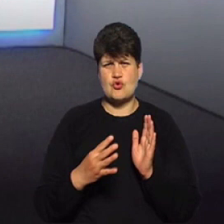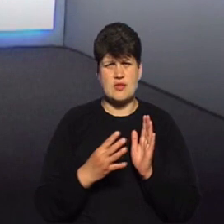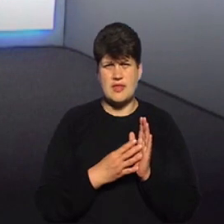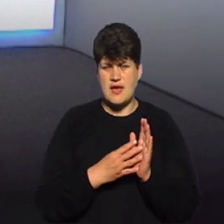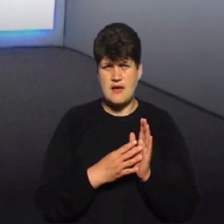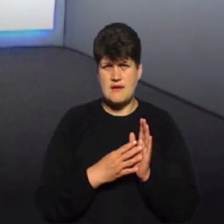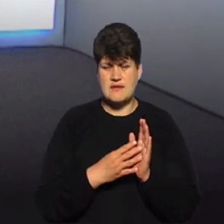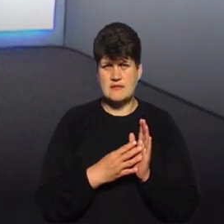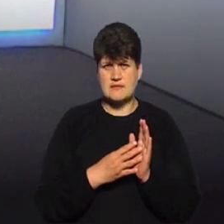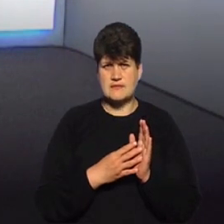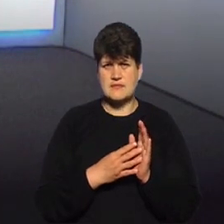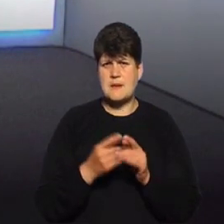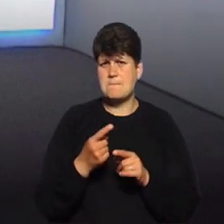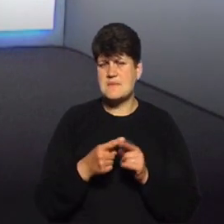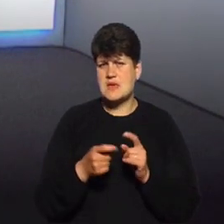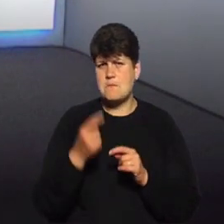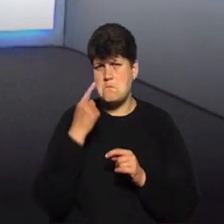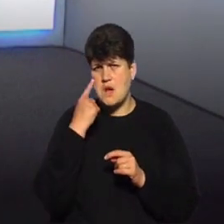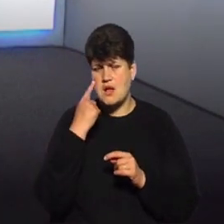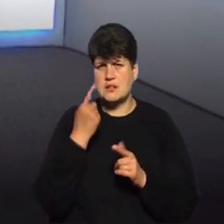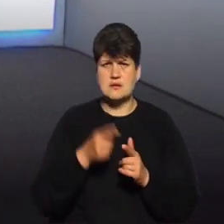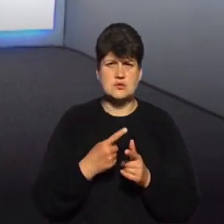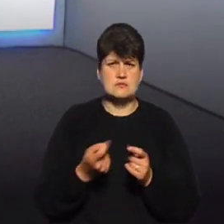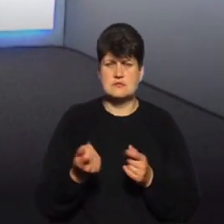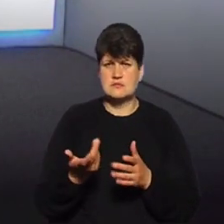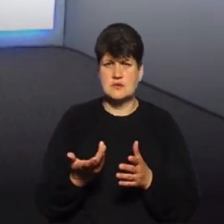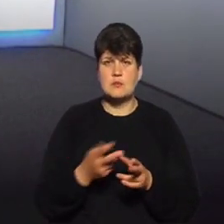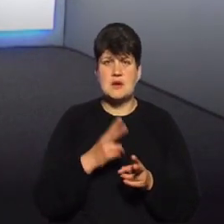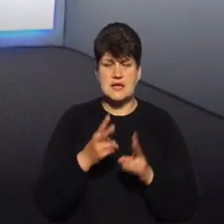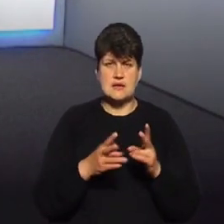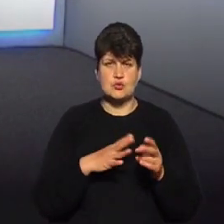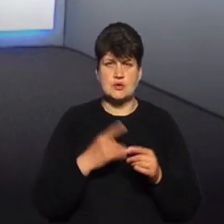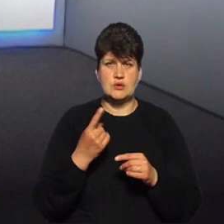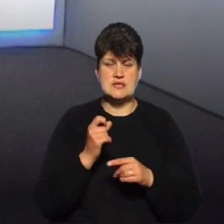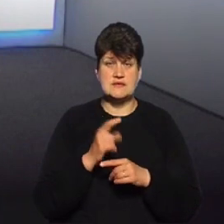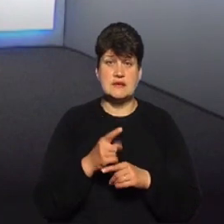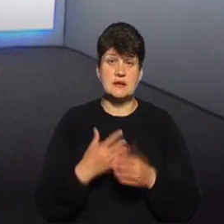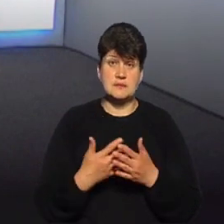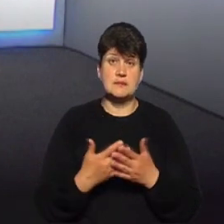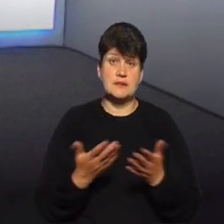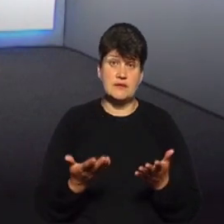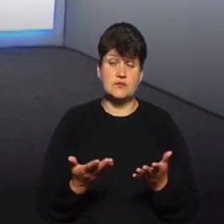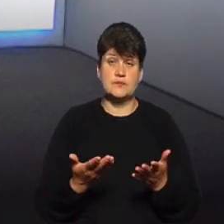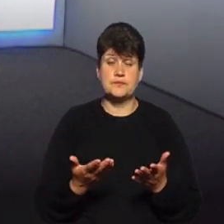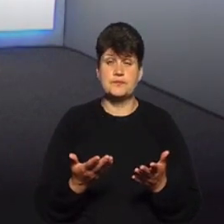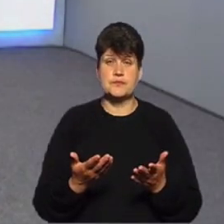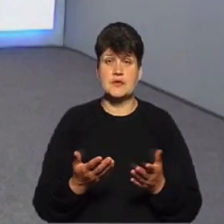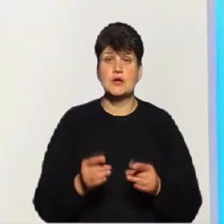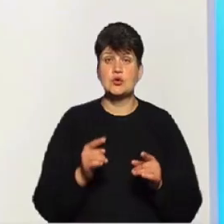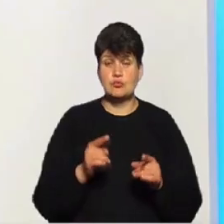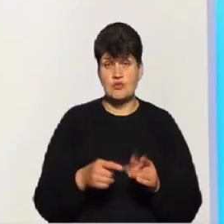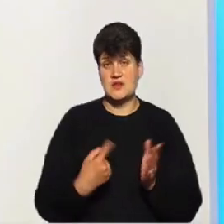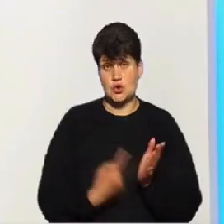199, по-моєму, чи пів бала, чи балу він все-таки... Це в нього претензія десь до одного завдання конкретно? Очевидно так, тому і